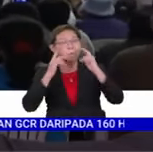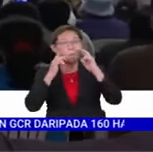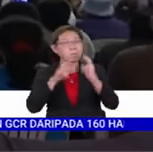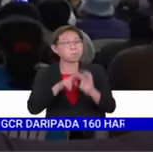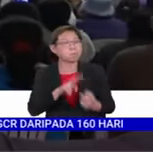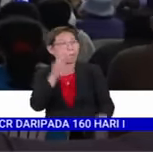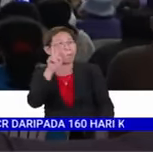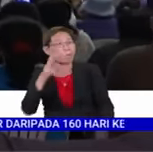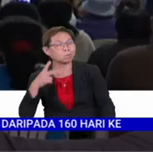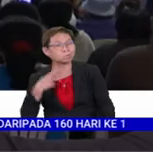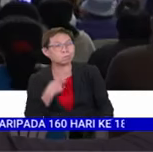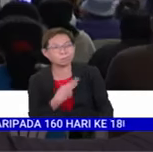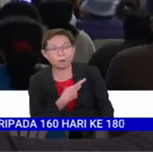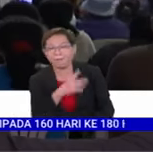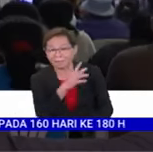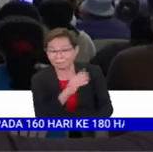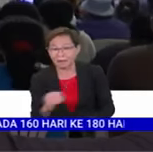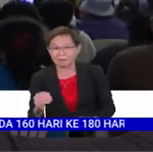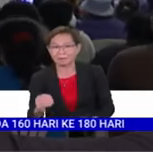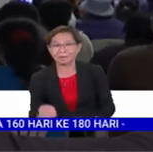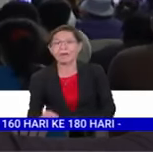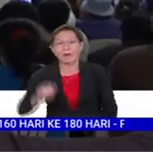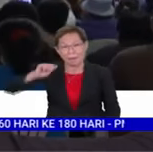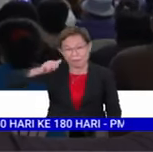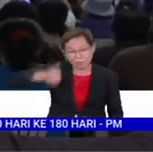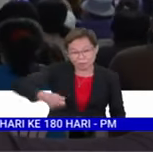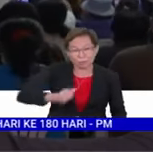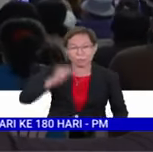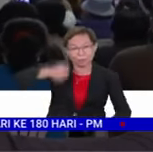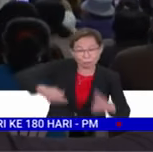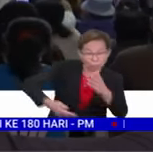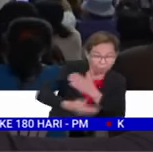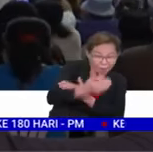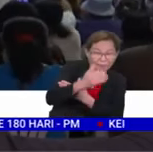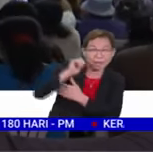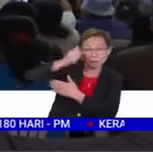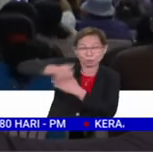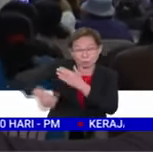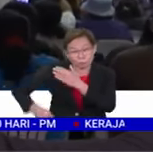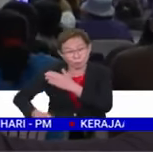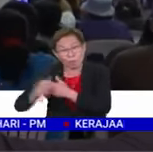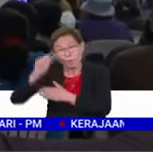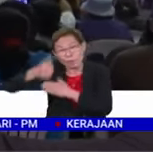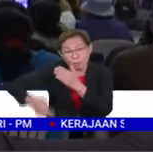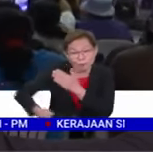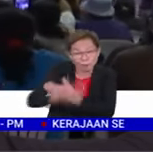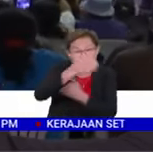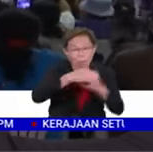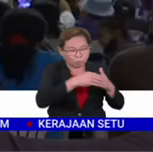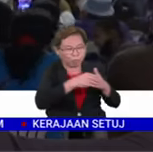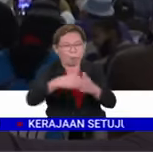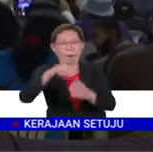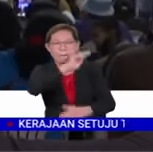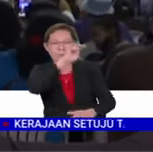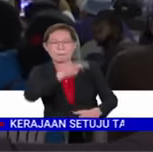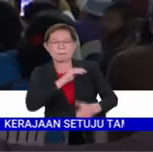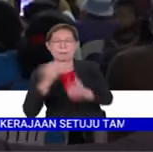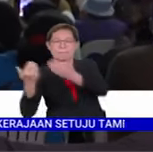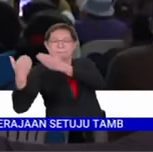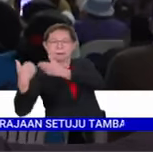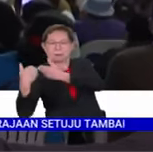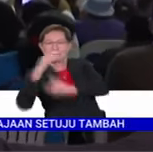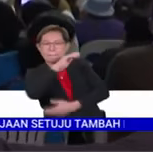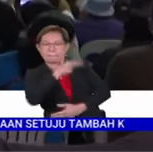Dan Unity Ride esok, pada pagi esok juga akan diketuai oleh menteri yang